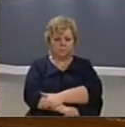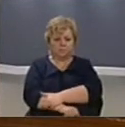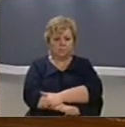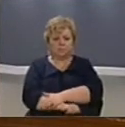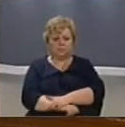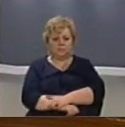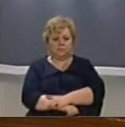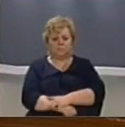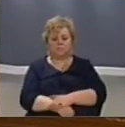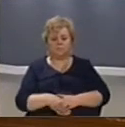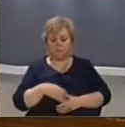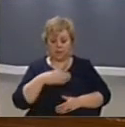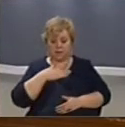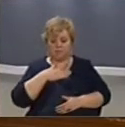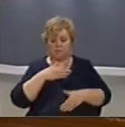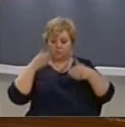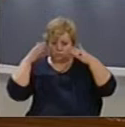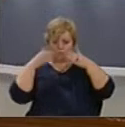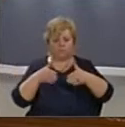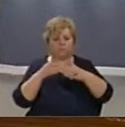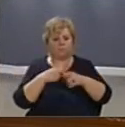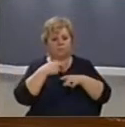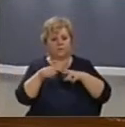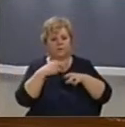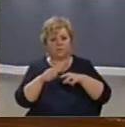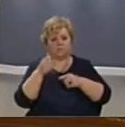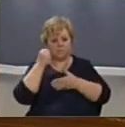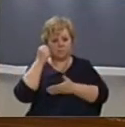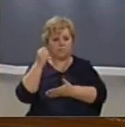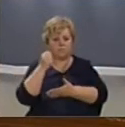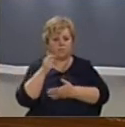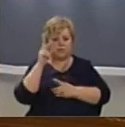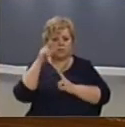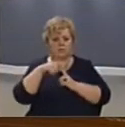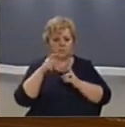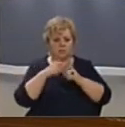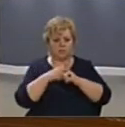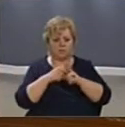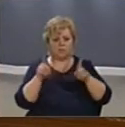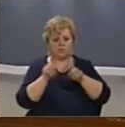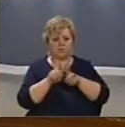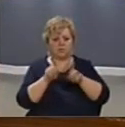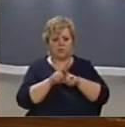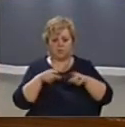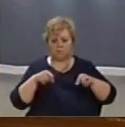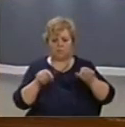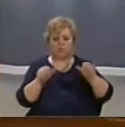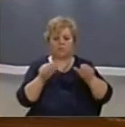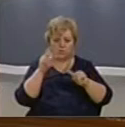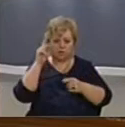Jemi të përkushtuar që të zgjidhet problemi i financimit të RTK-s, po ashtu edhe i pronës së RTK-s.